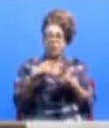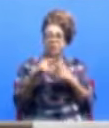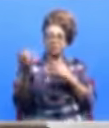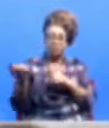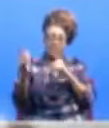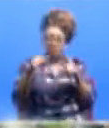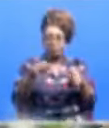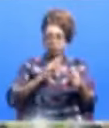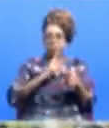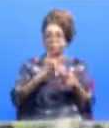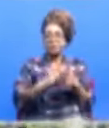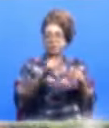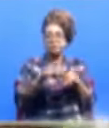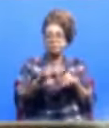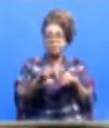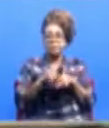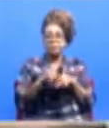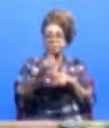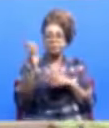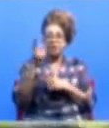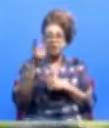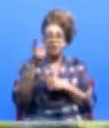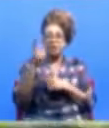hiyo tena mjini Nairobi.